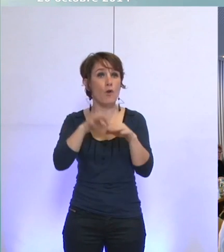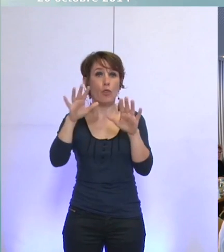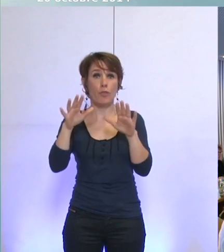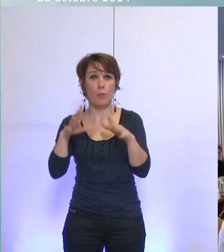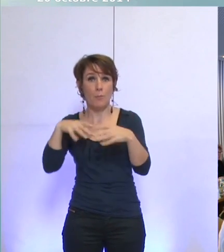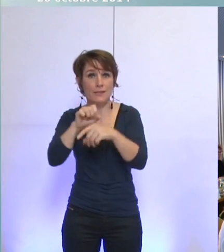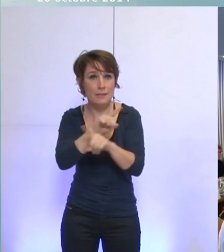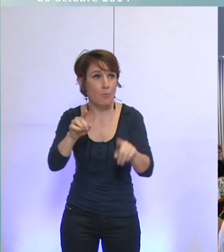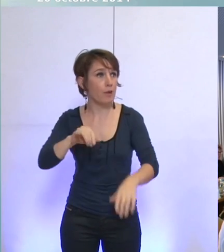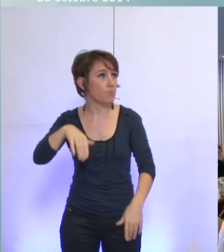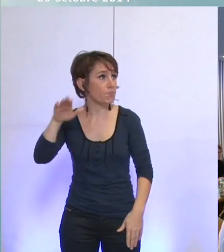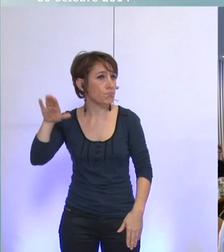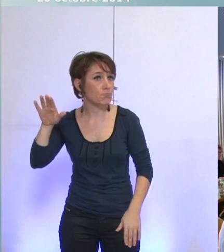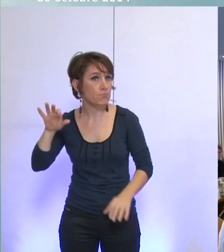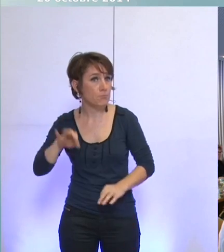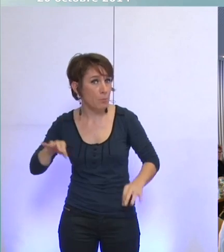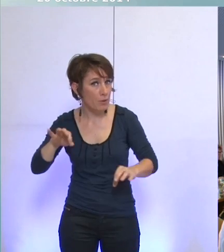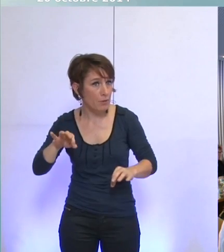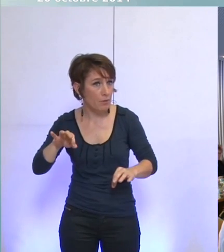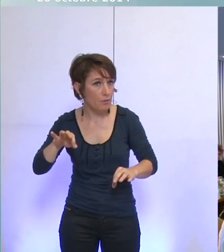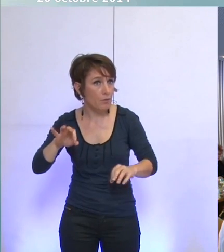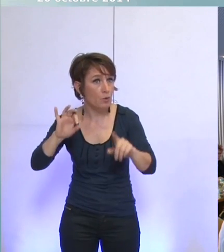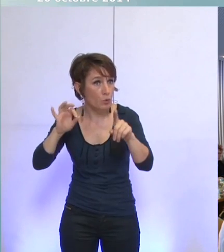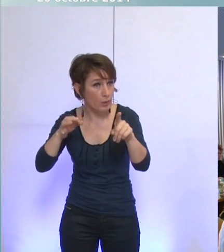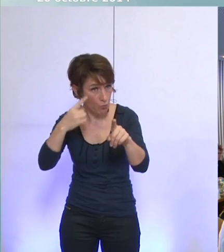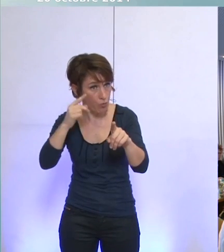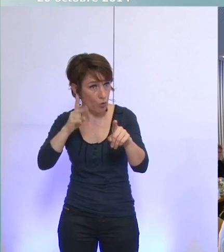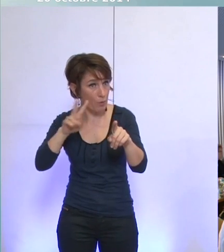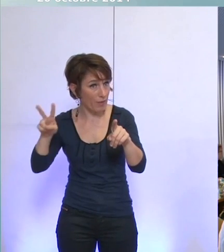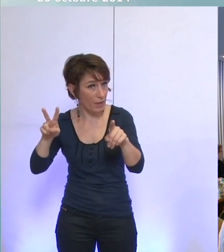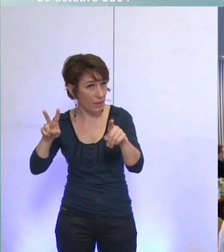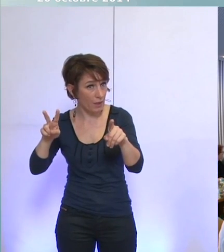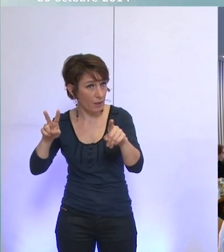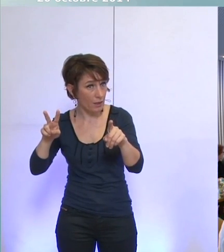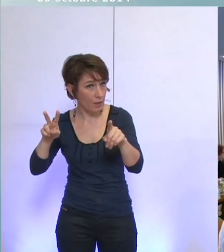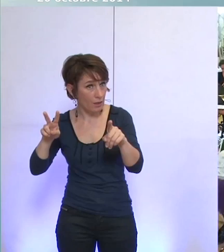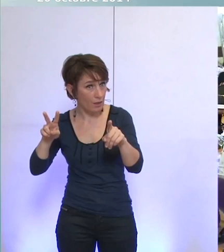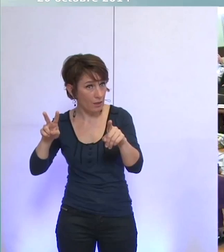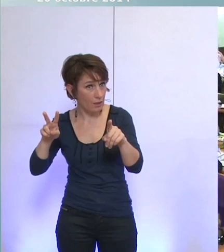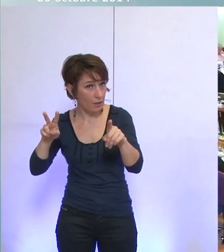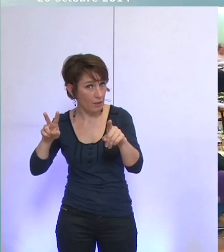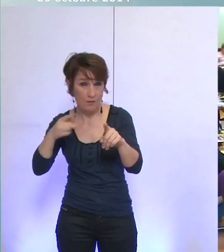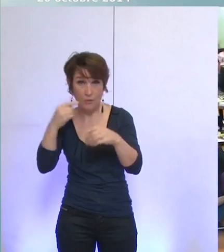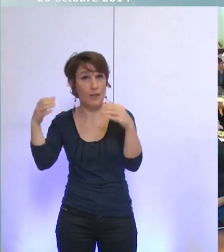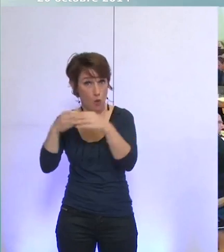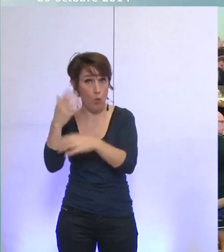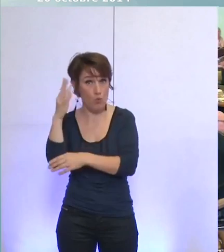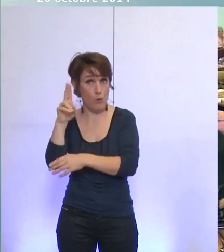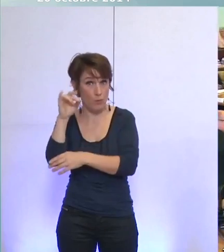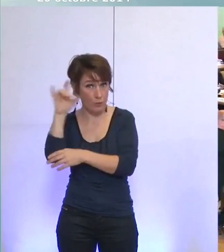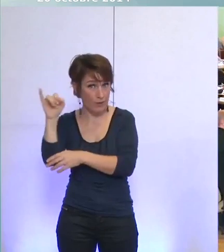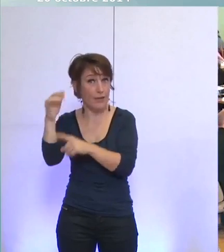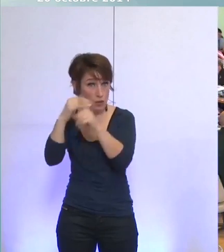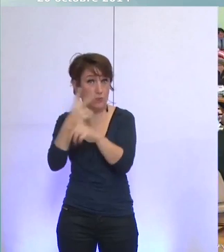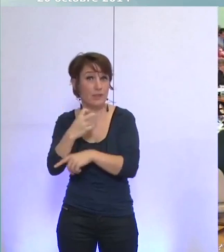Sur le procès verbal ? donc le groupe UMP-UDI Société